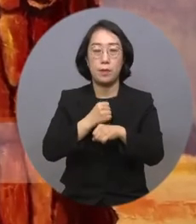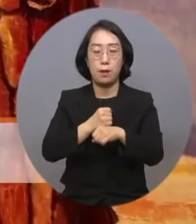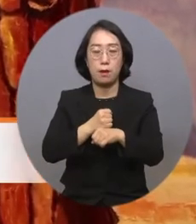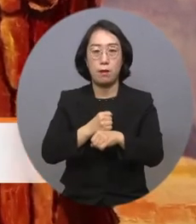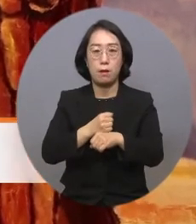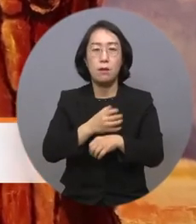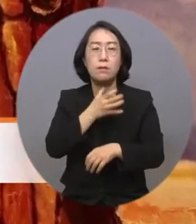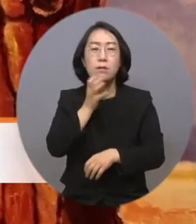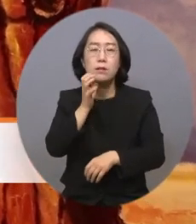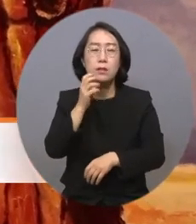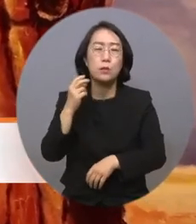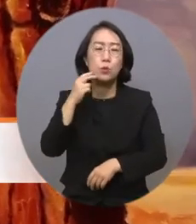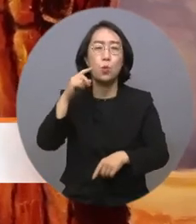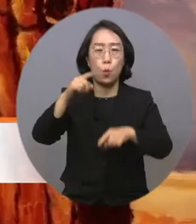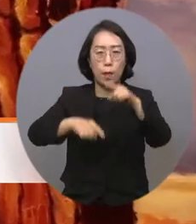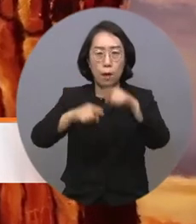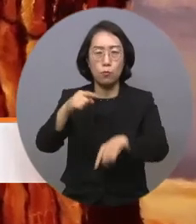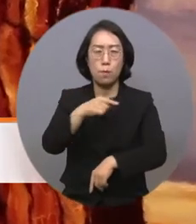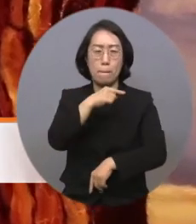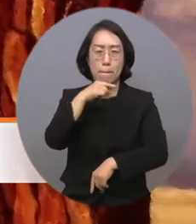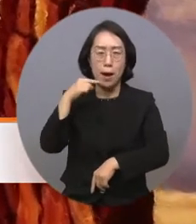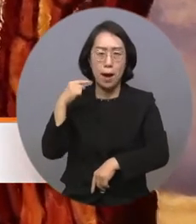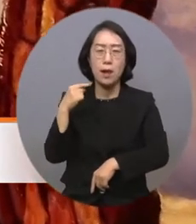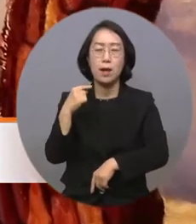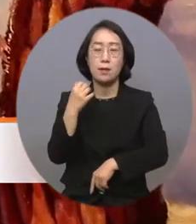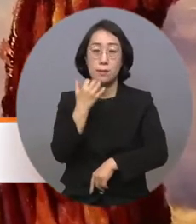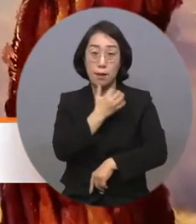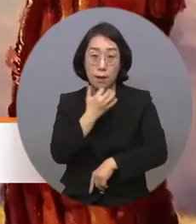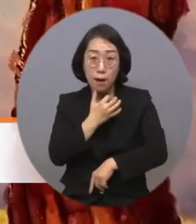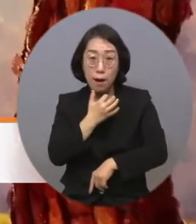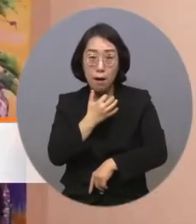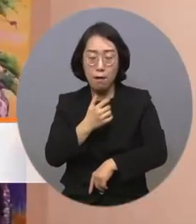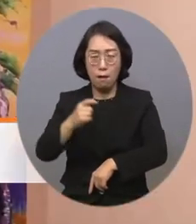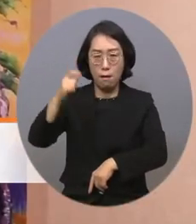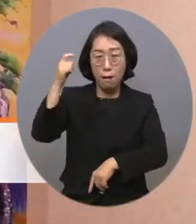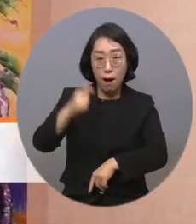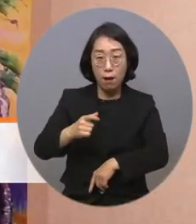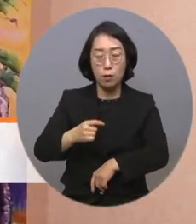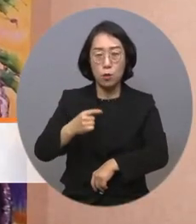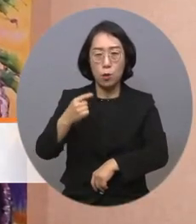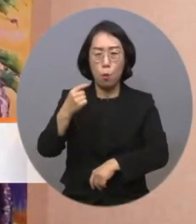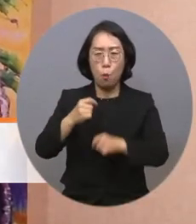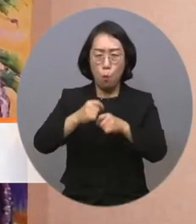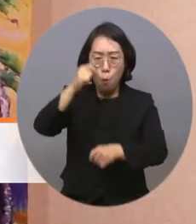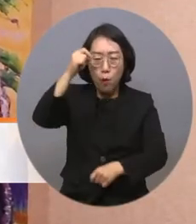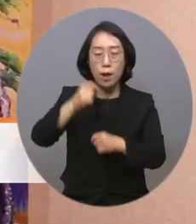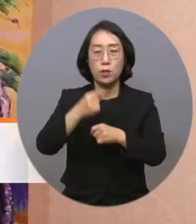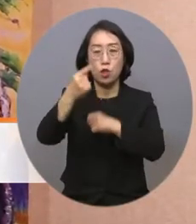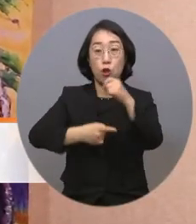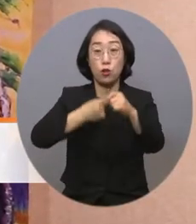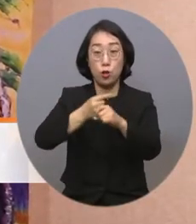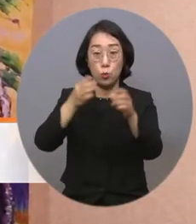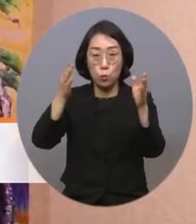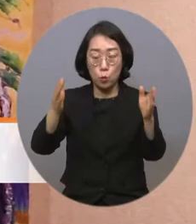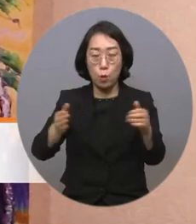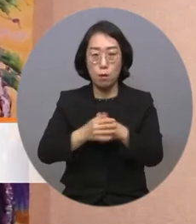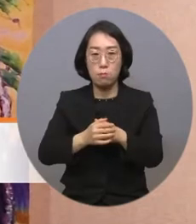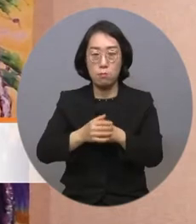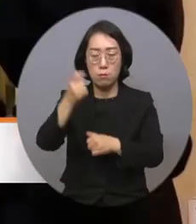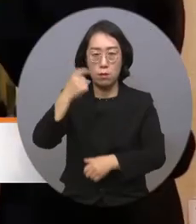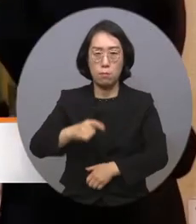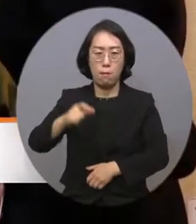노송에서 뿜어져 나오는 붉은 빛의 강렬하고 고귀한 기운이 천년의 세월을 이겨온 우람한 자태를